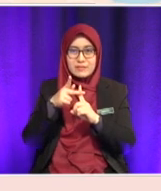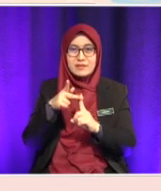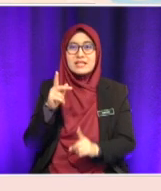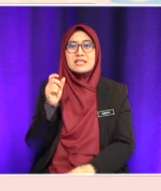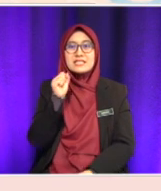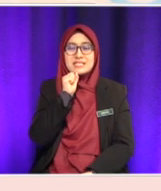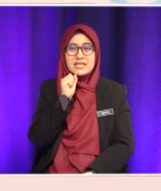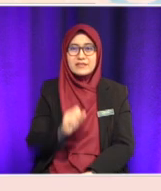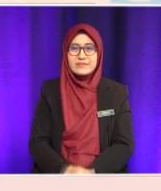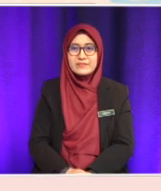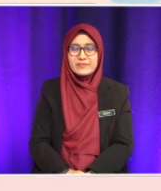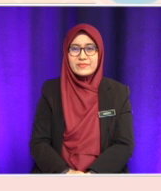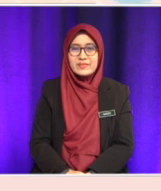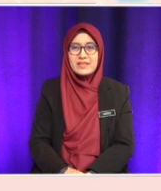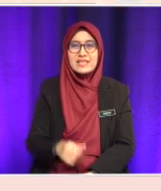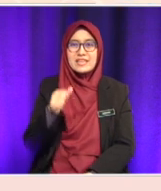baiklah